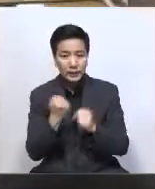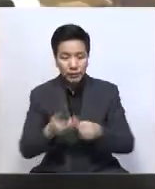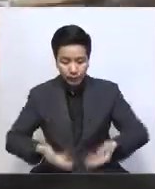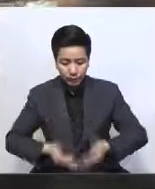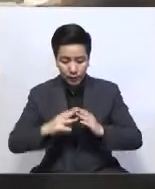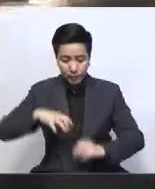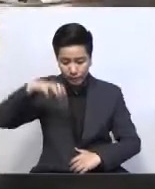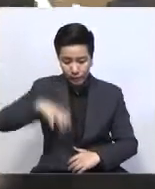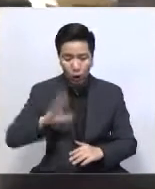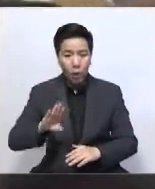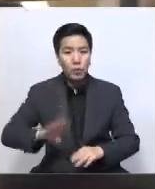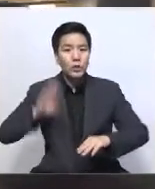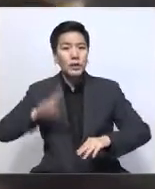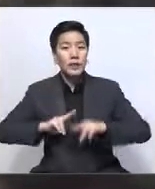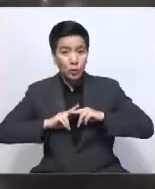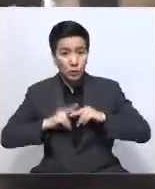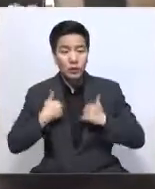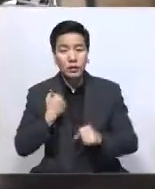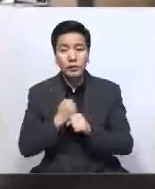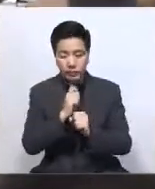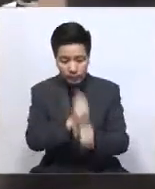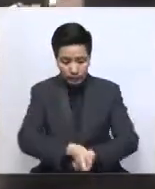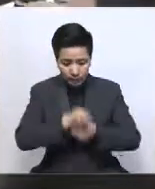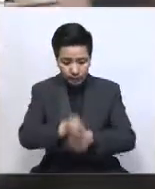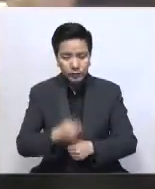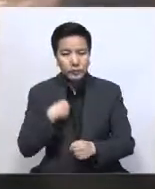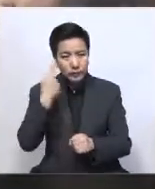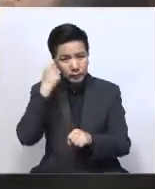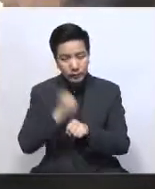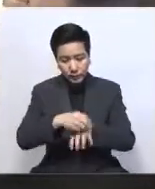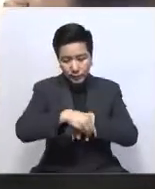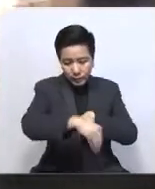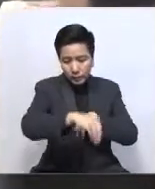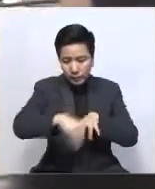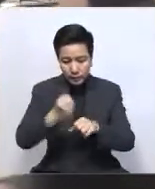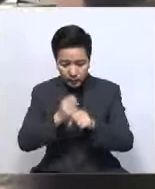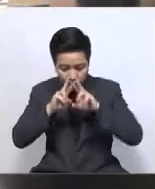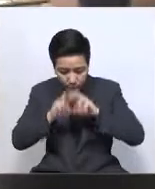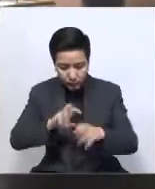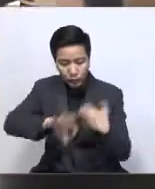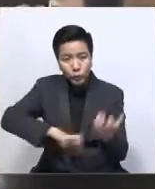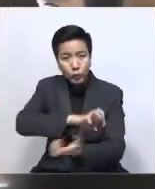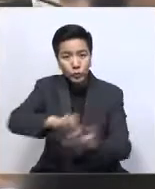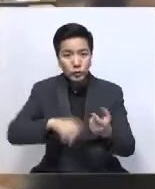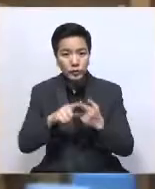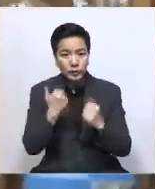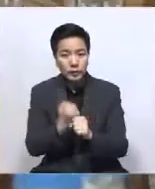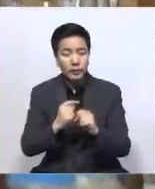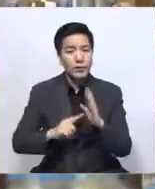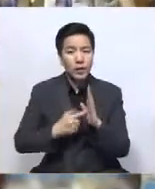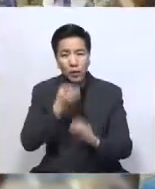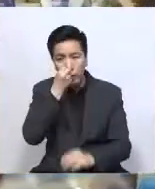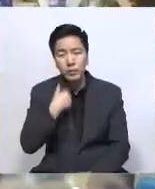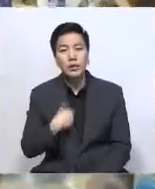งไฟฟ้าของภาคเอกชนนะคะส่วนด้านการเกษตรค่ะได้มีการขยายผลการวิจัยเกษตรผสมผสานซึ่งนำร่องรว